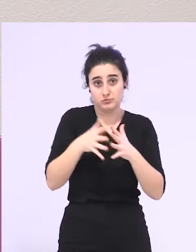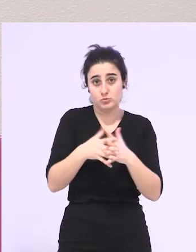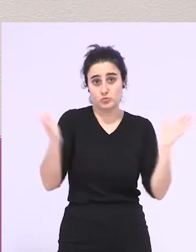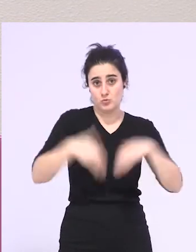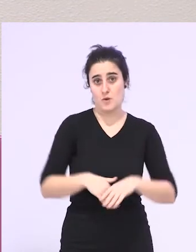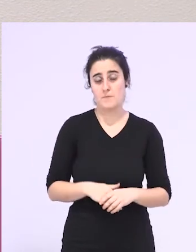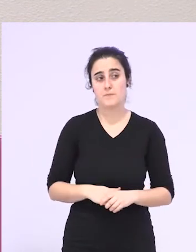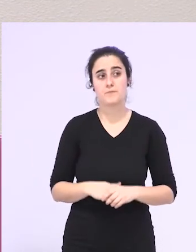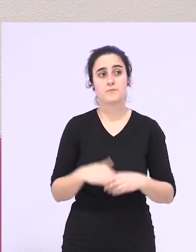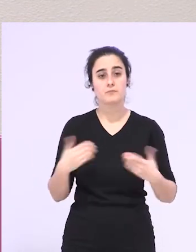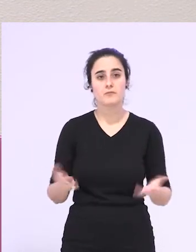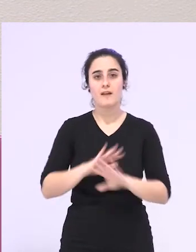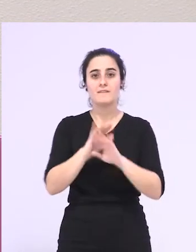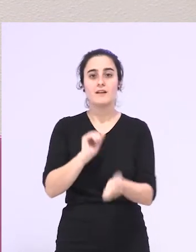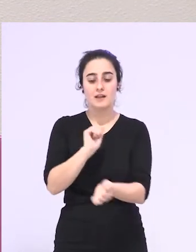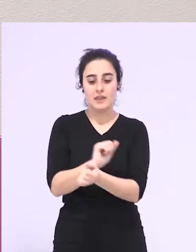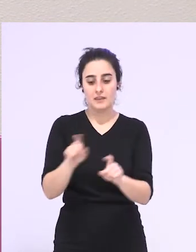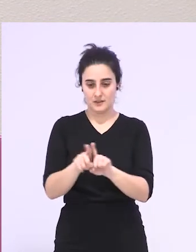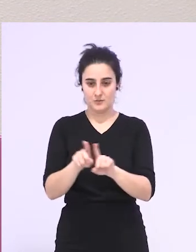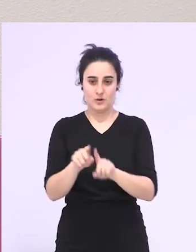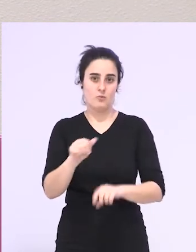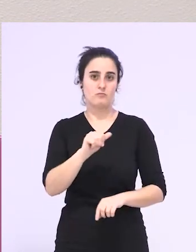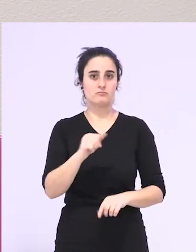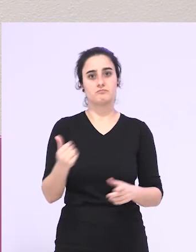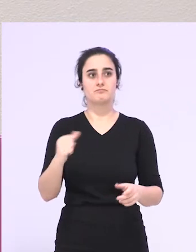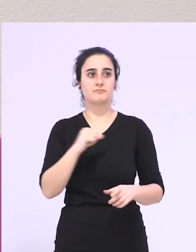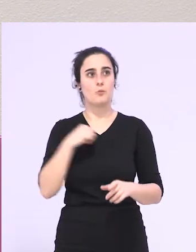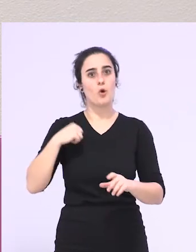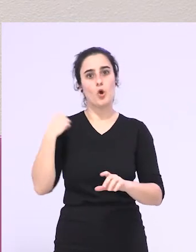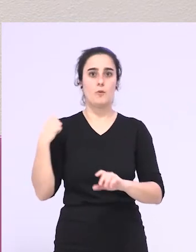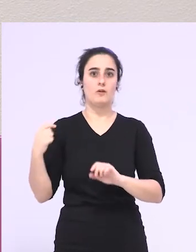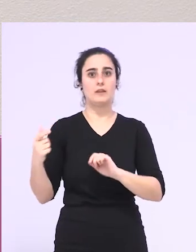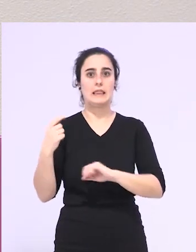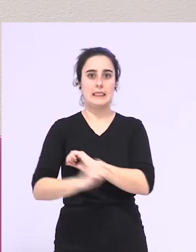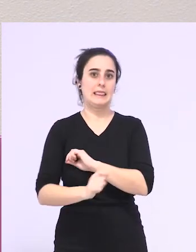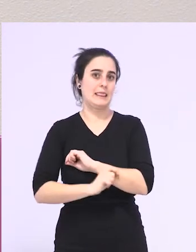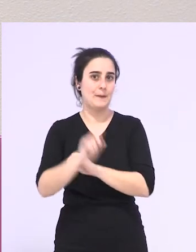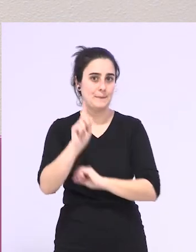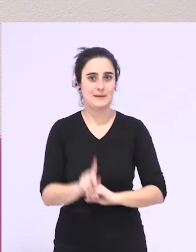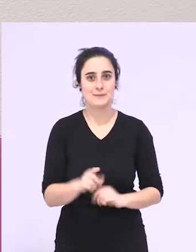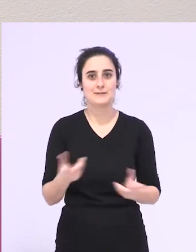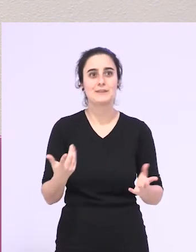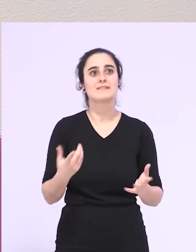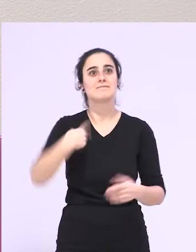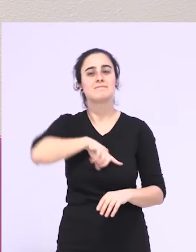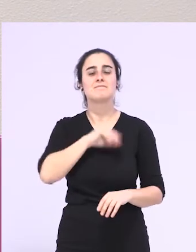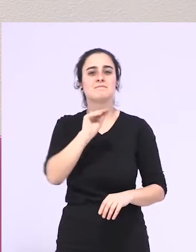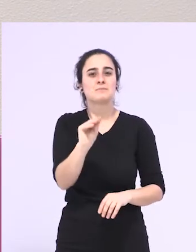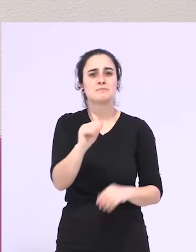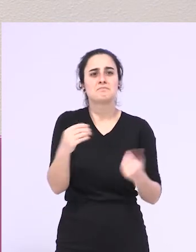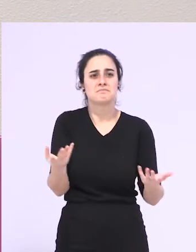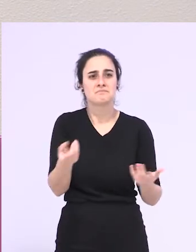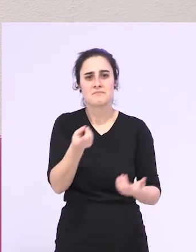pixkat autotrampa, ez, irten bide bezala. Orduan, bueno, galdera da, eta nolakoa